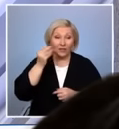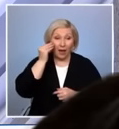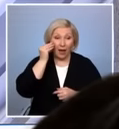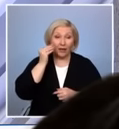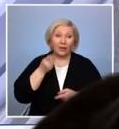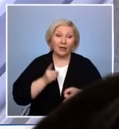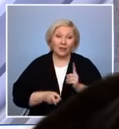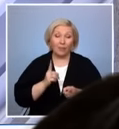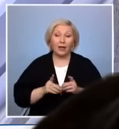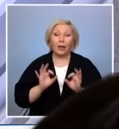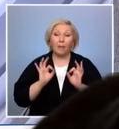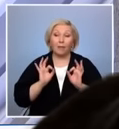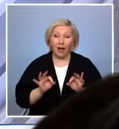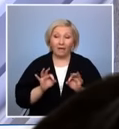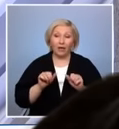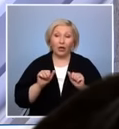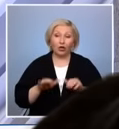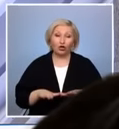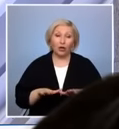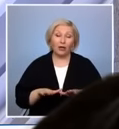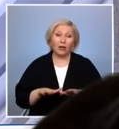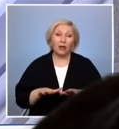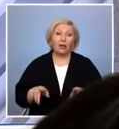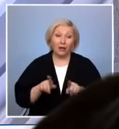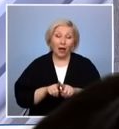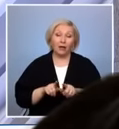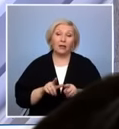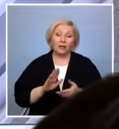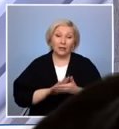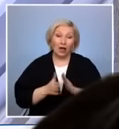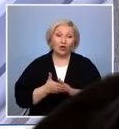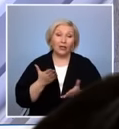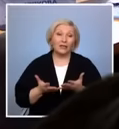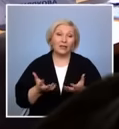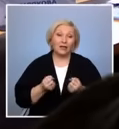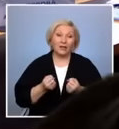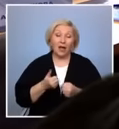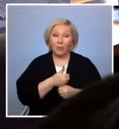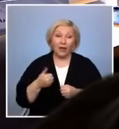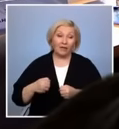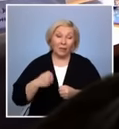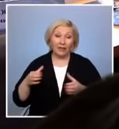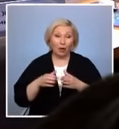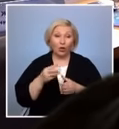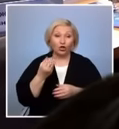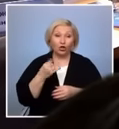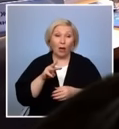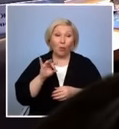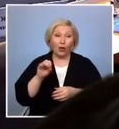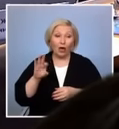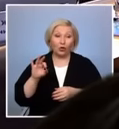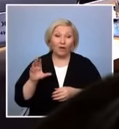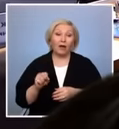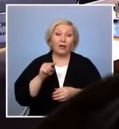родственник, и он, Мурзагулов, в три этажа проклинал нецензурной лексикой лично Хабирова,